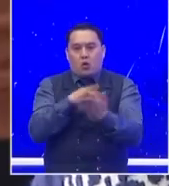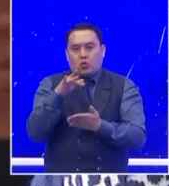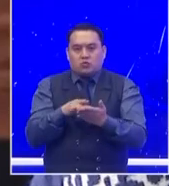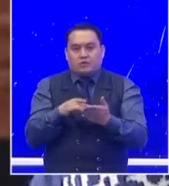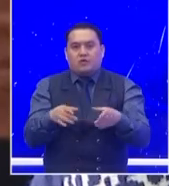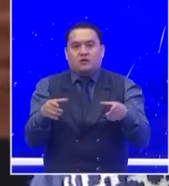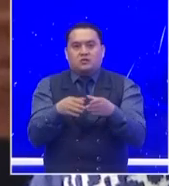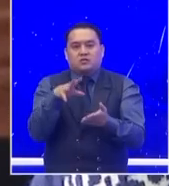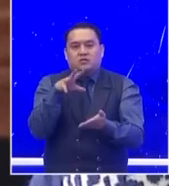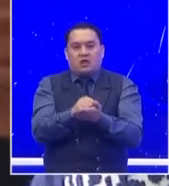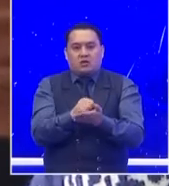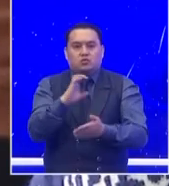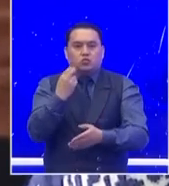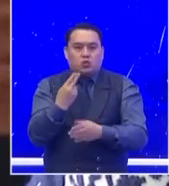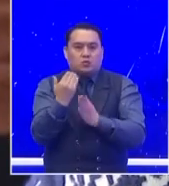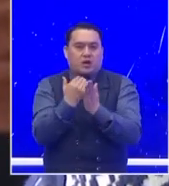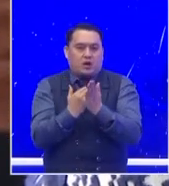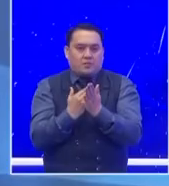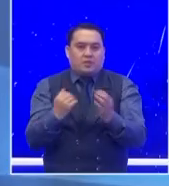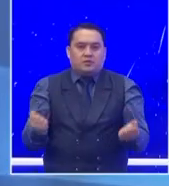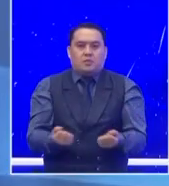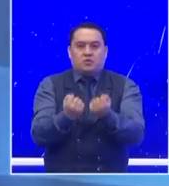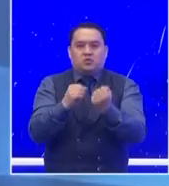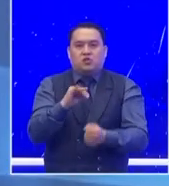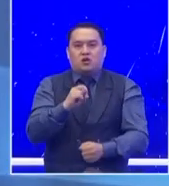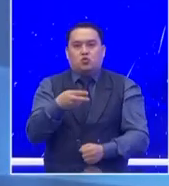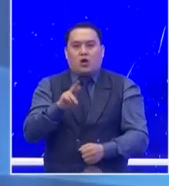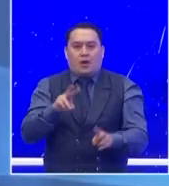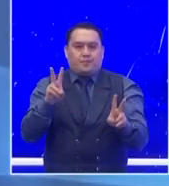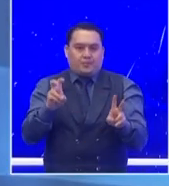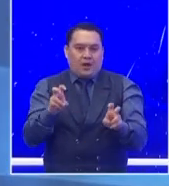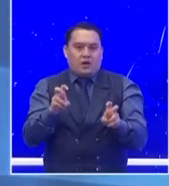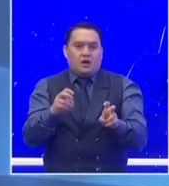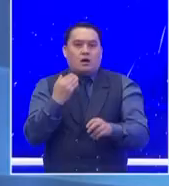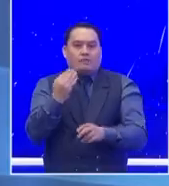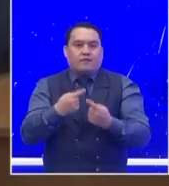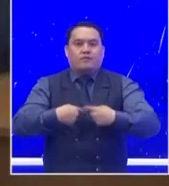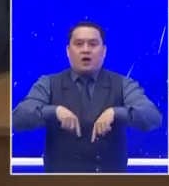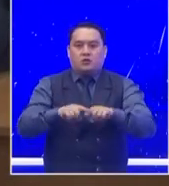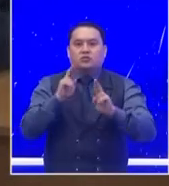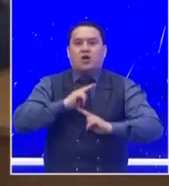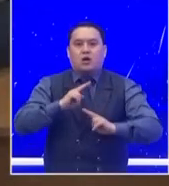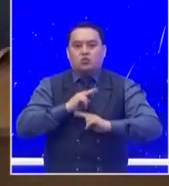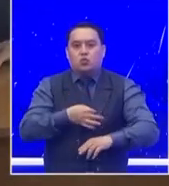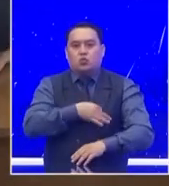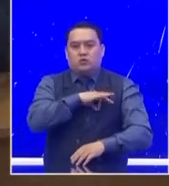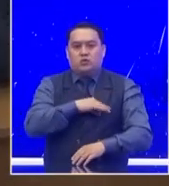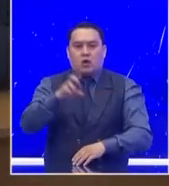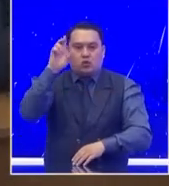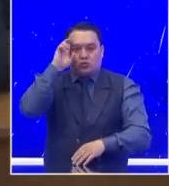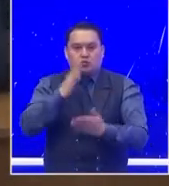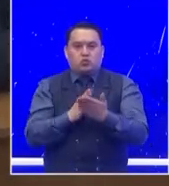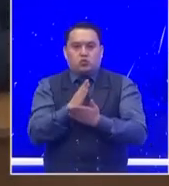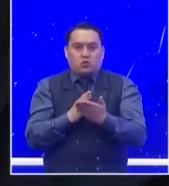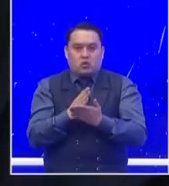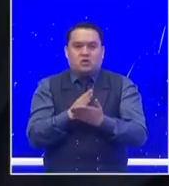отделе координации занятости и социальных программ в Центре поддержки семьи «Жануя». По словам организаторов, сотрудники Департамента юстиции и